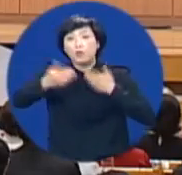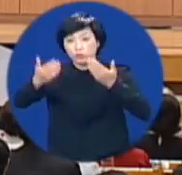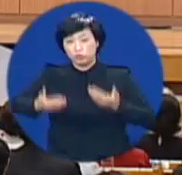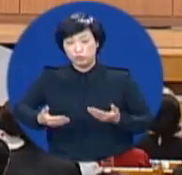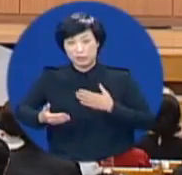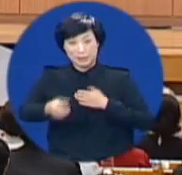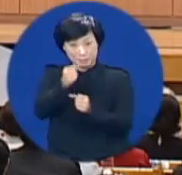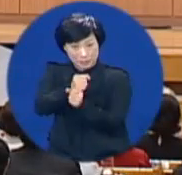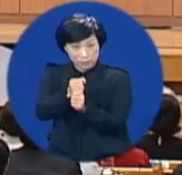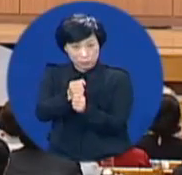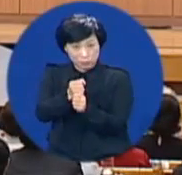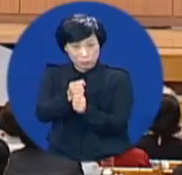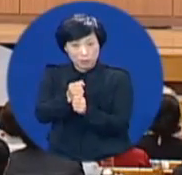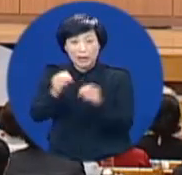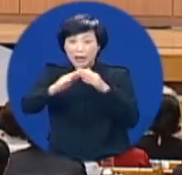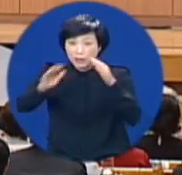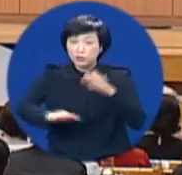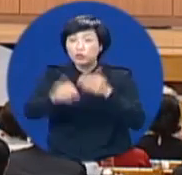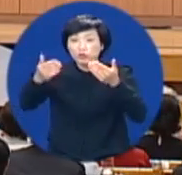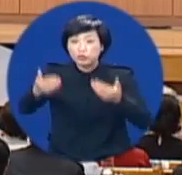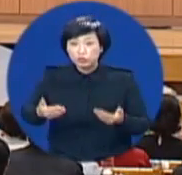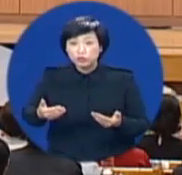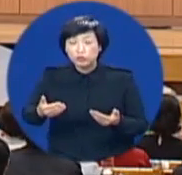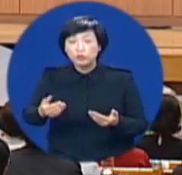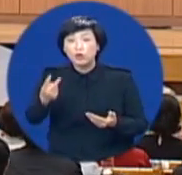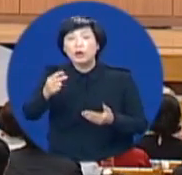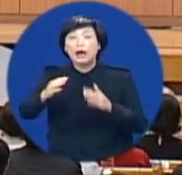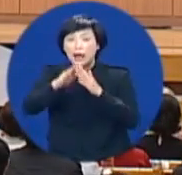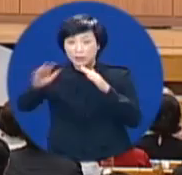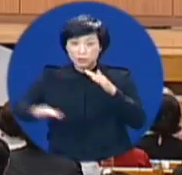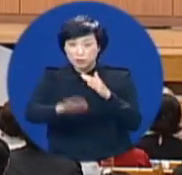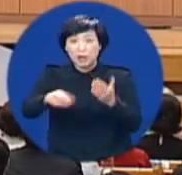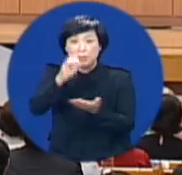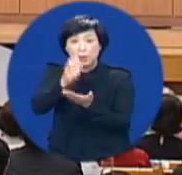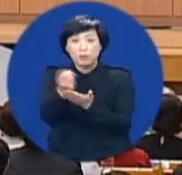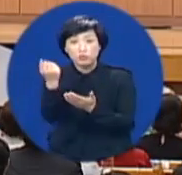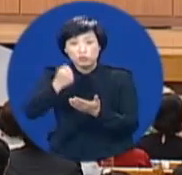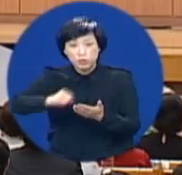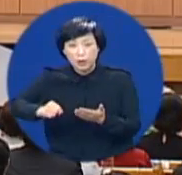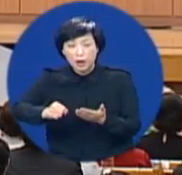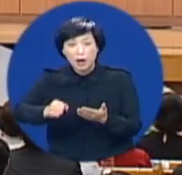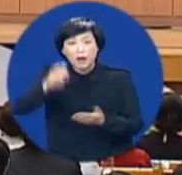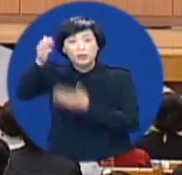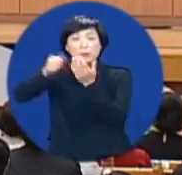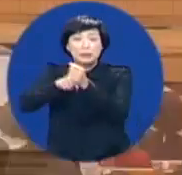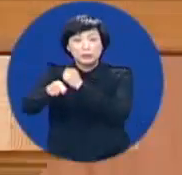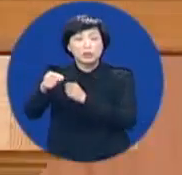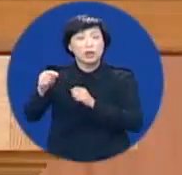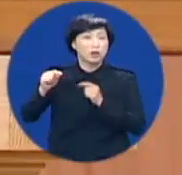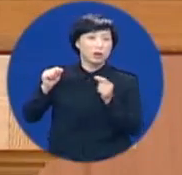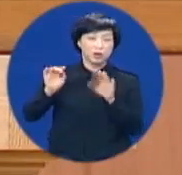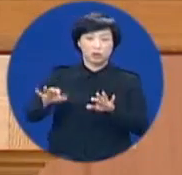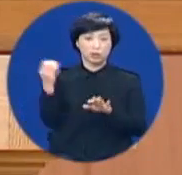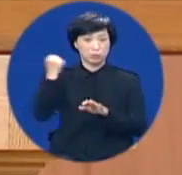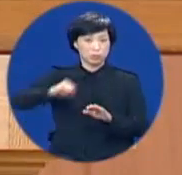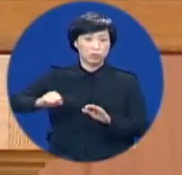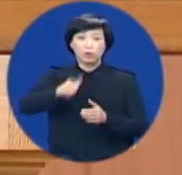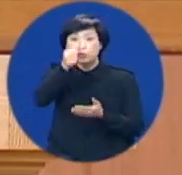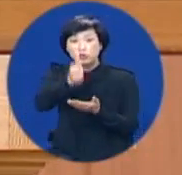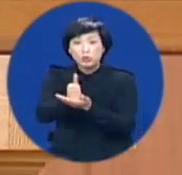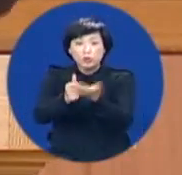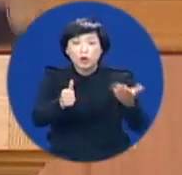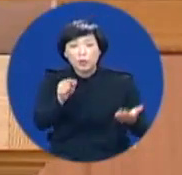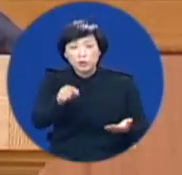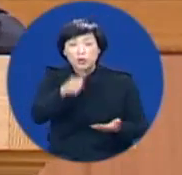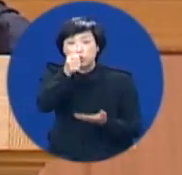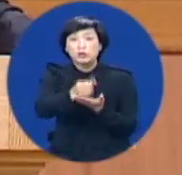나를 지으신 분, 가정을 주신 분, 가정의 법칙을 위반하며 하나님의 뜻을 위반한 죄.